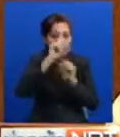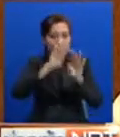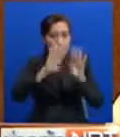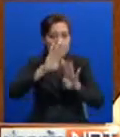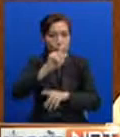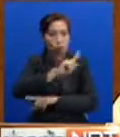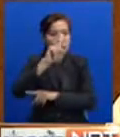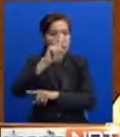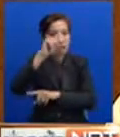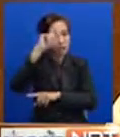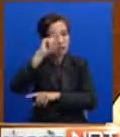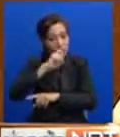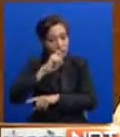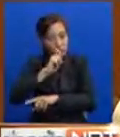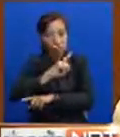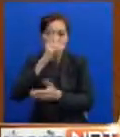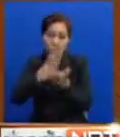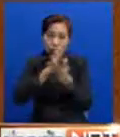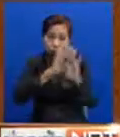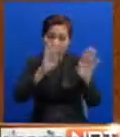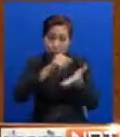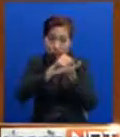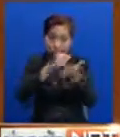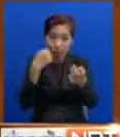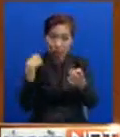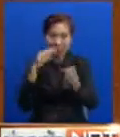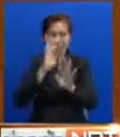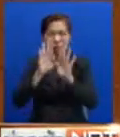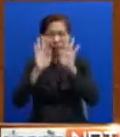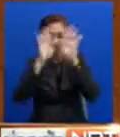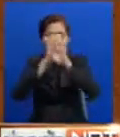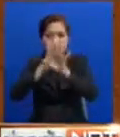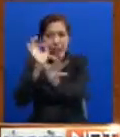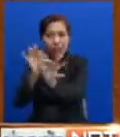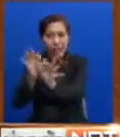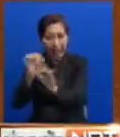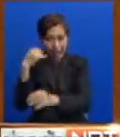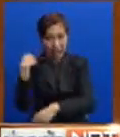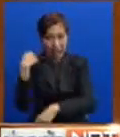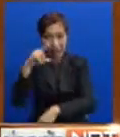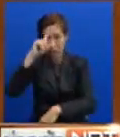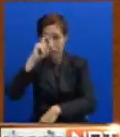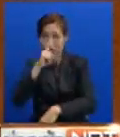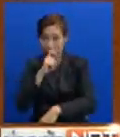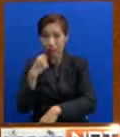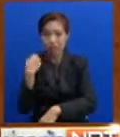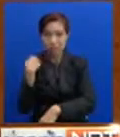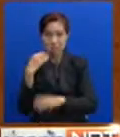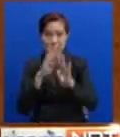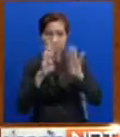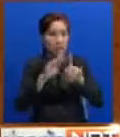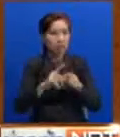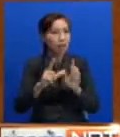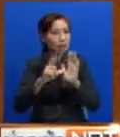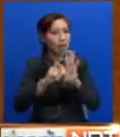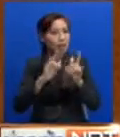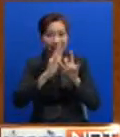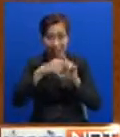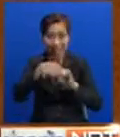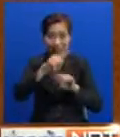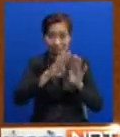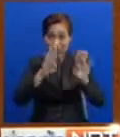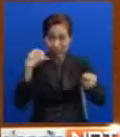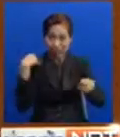วงวันหยุดนะครับเหมือนคล้ายๆธนาคารพาณิชย์เขาก็เปิดวันหยุดตามศูนย์การค้าทีนี้ของเรานี่ก็